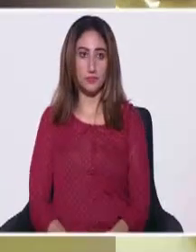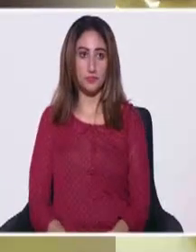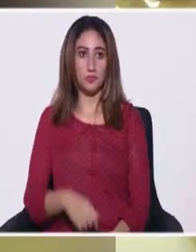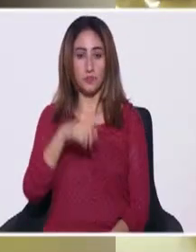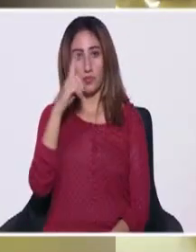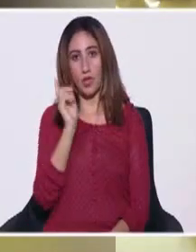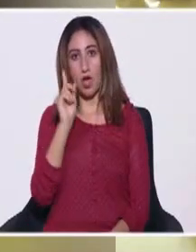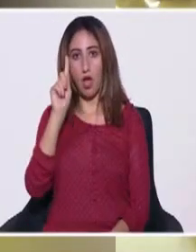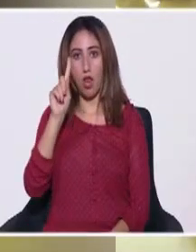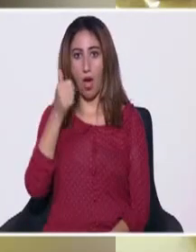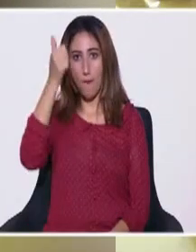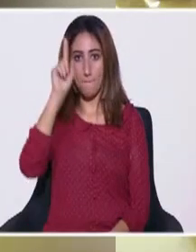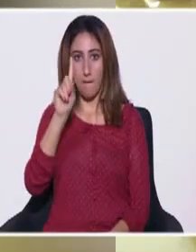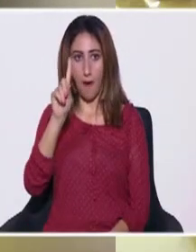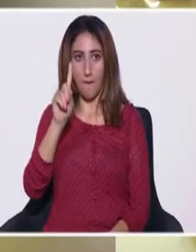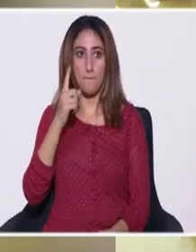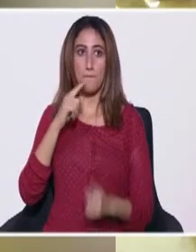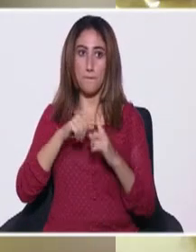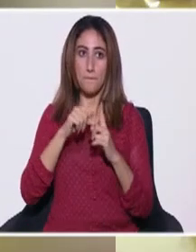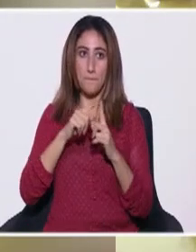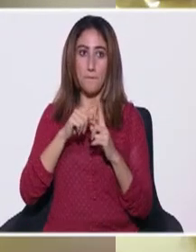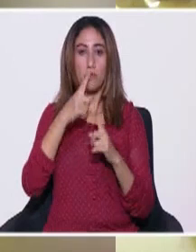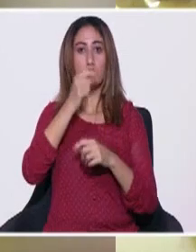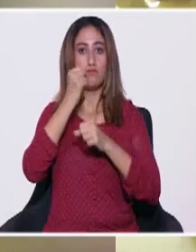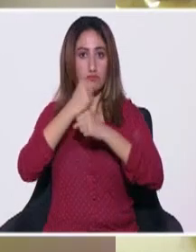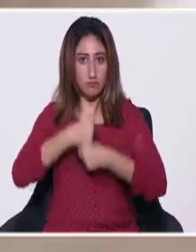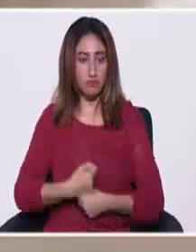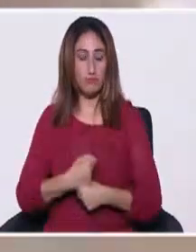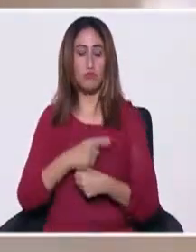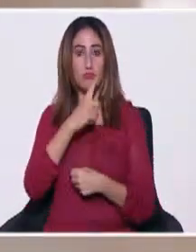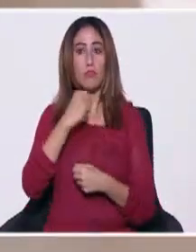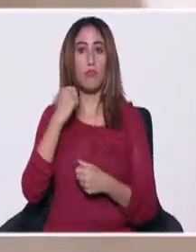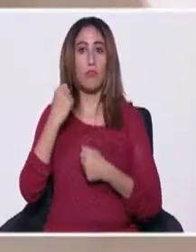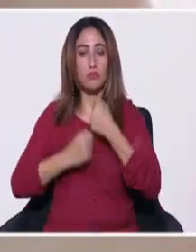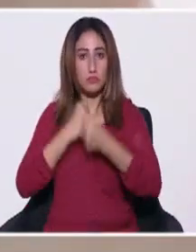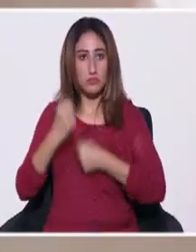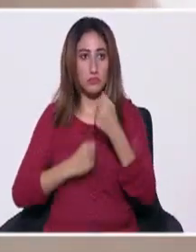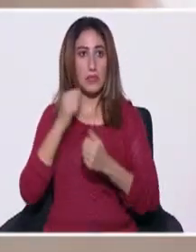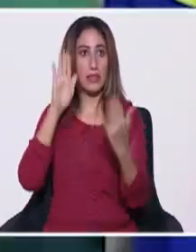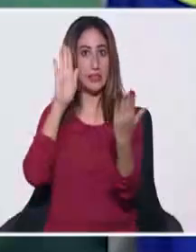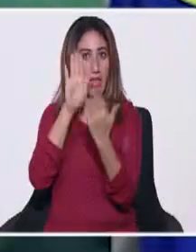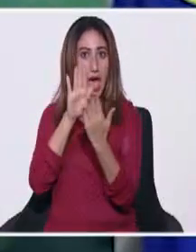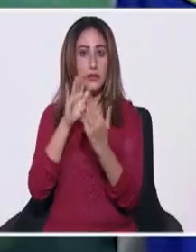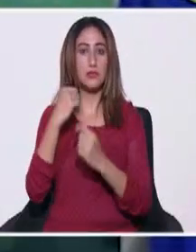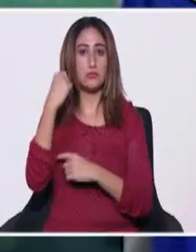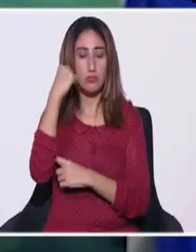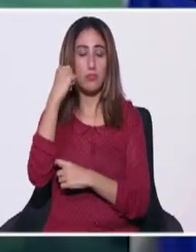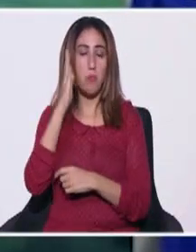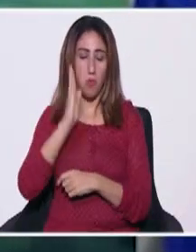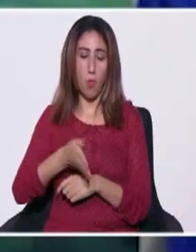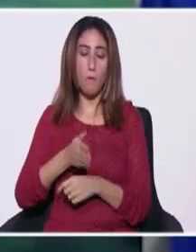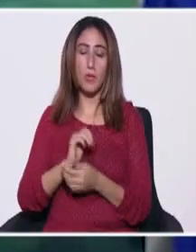رباب أبو الديار نموذج آخر للصمود، لديها قدرة على تحدي التحدي، إذ أسست